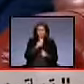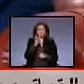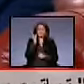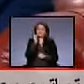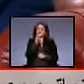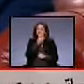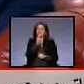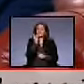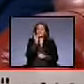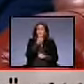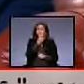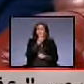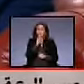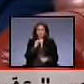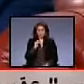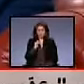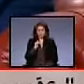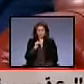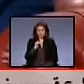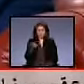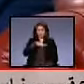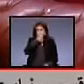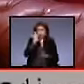النهارده بالبلدي كده بتجيب مع الناس؟